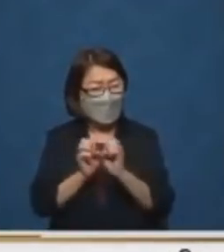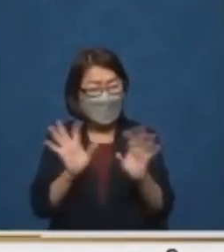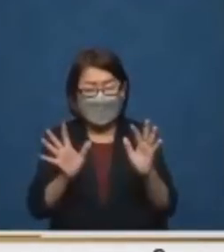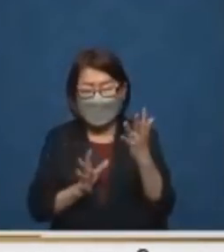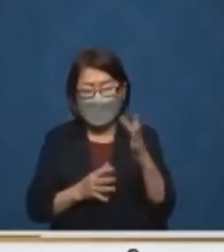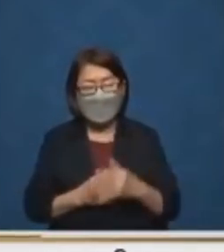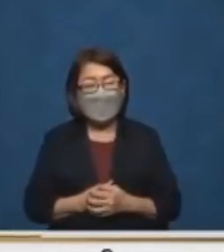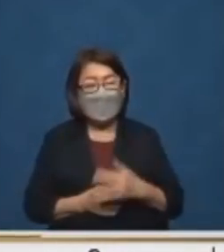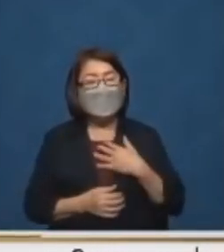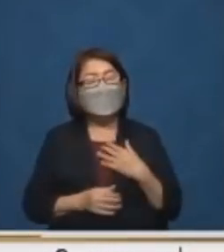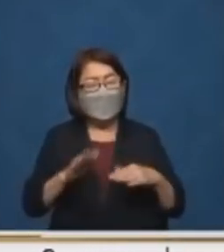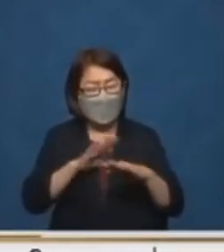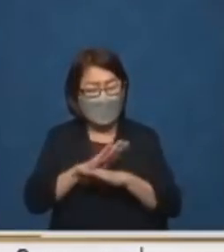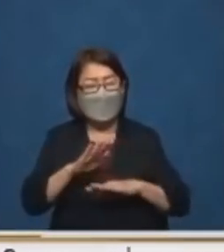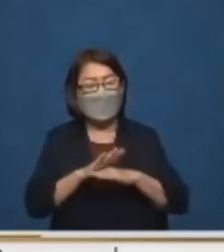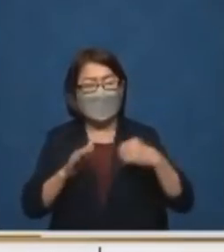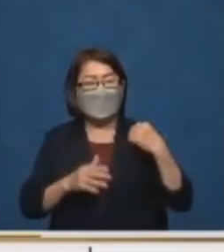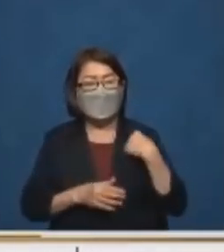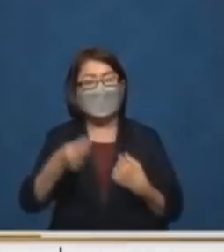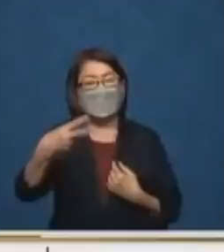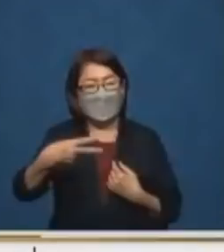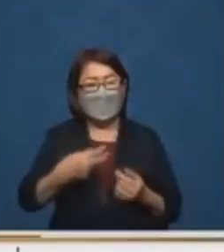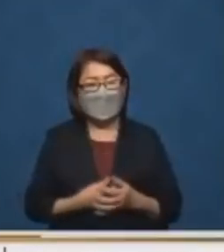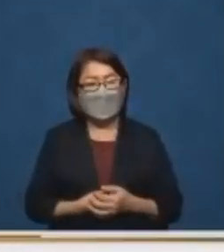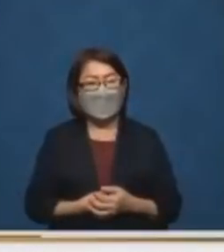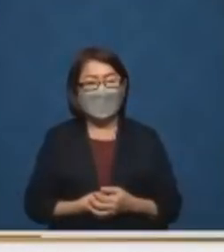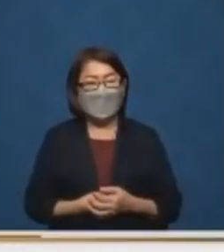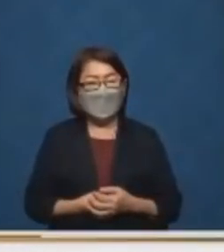พบีหลกฐานอยู่สองชุดนี่ครับ